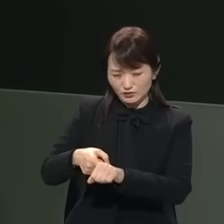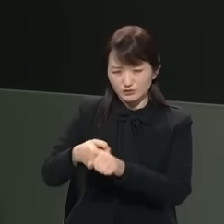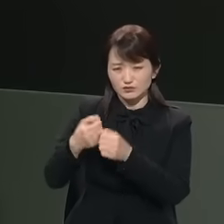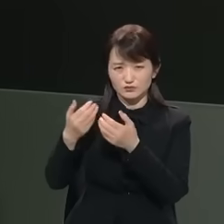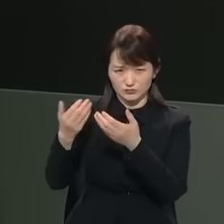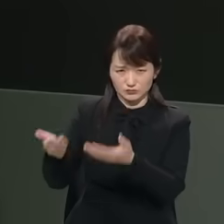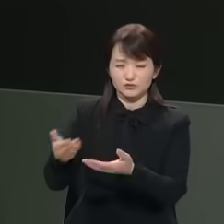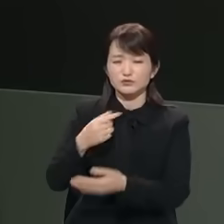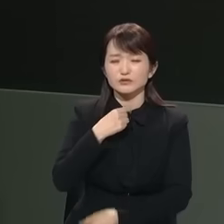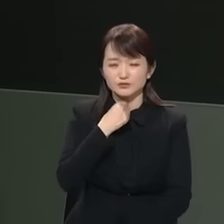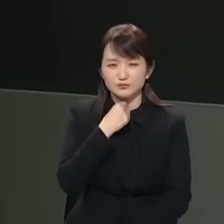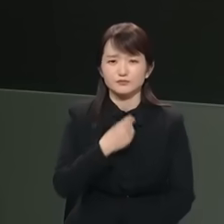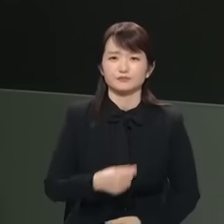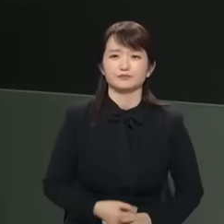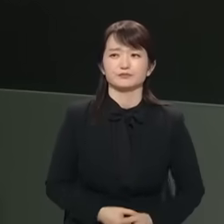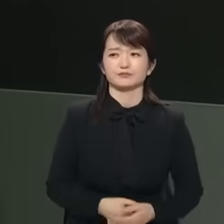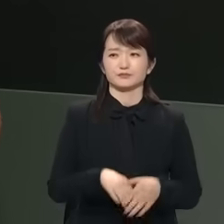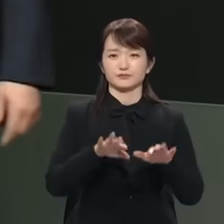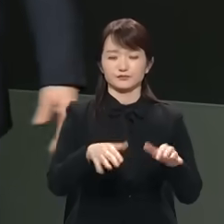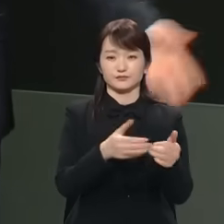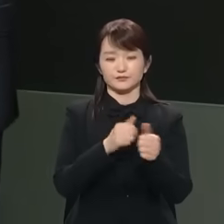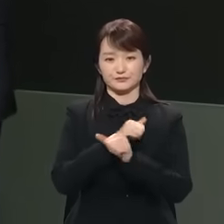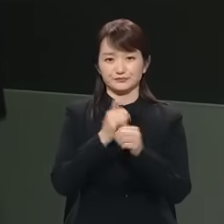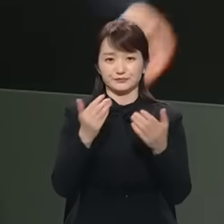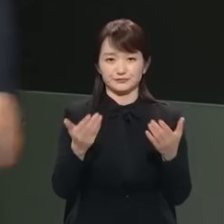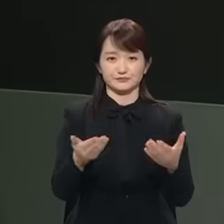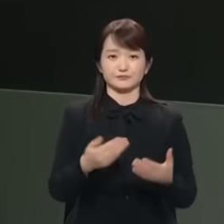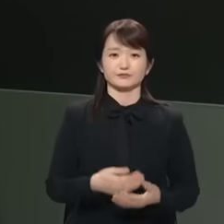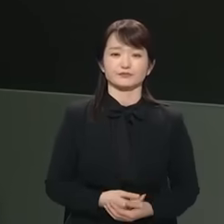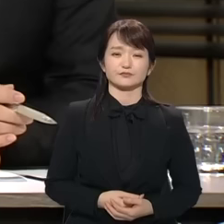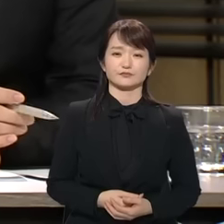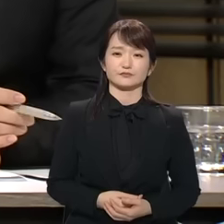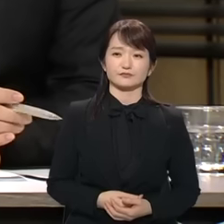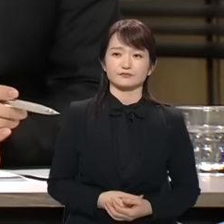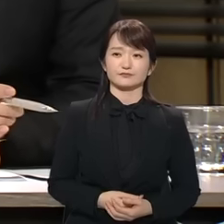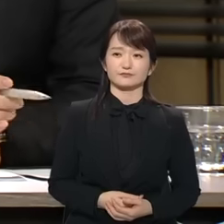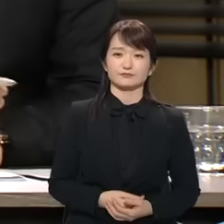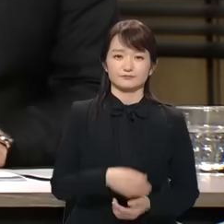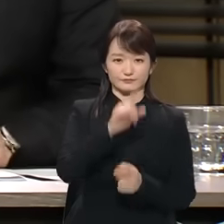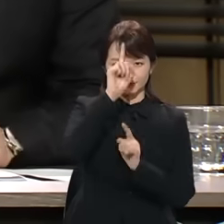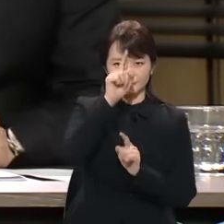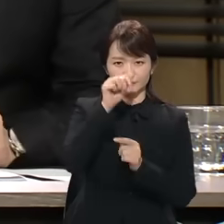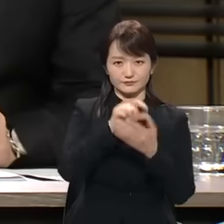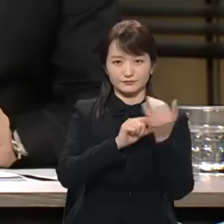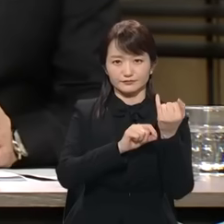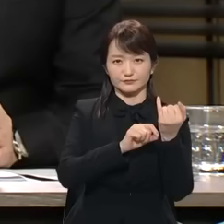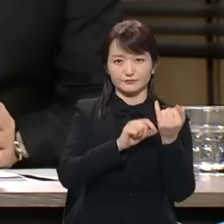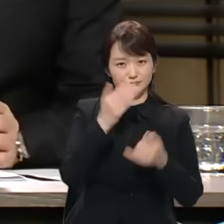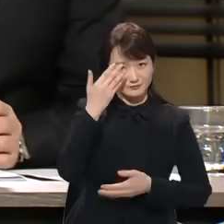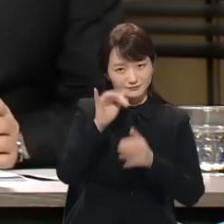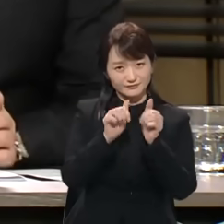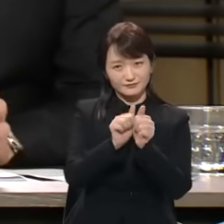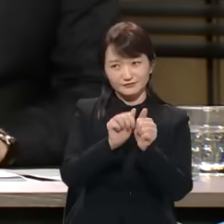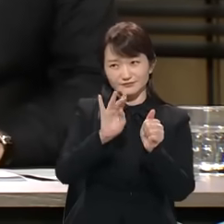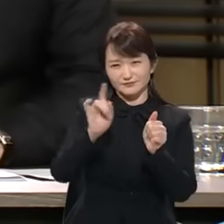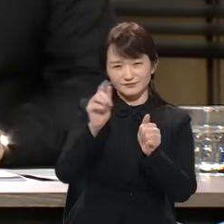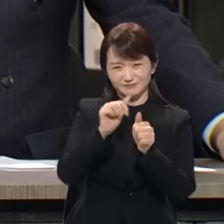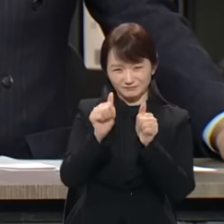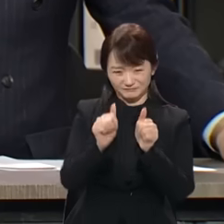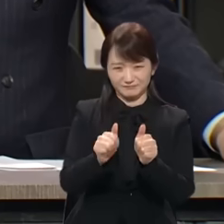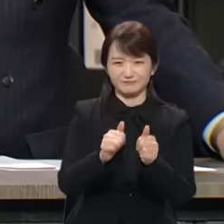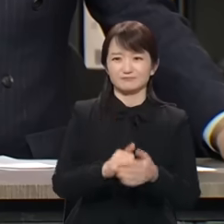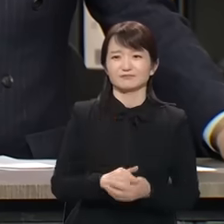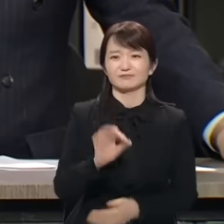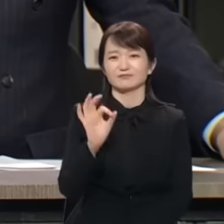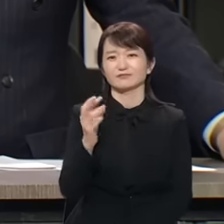받길 바라면서요 오늘 출연자 소개해 올리죠 예 이자연 기자 낯선 남자 백성문 변호사